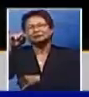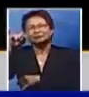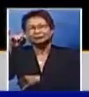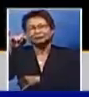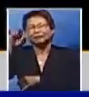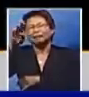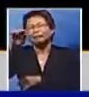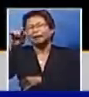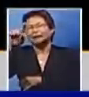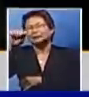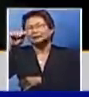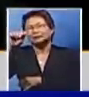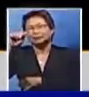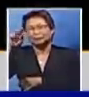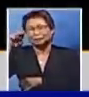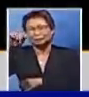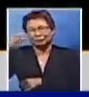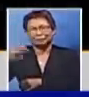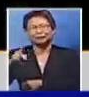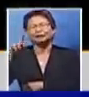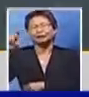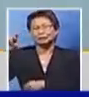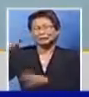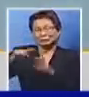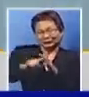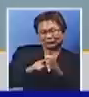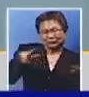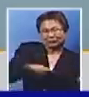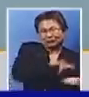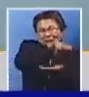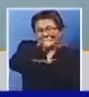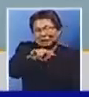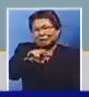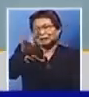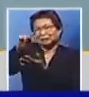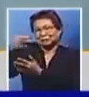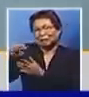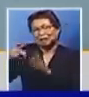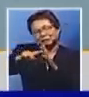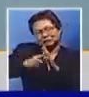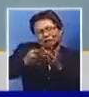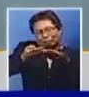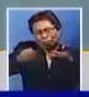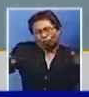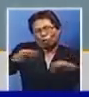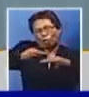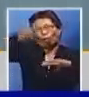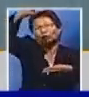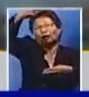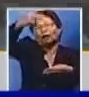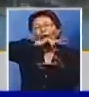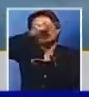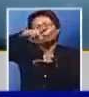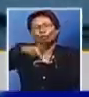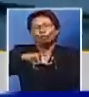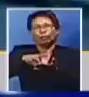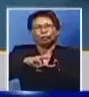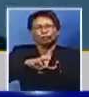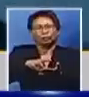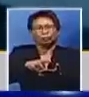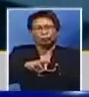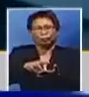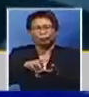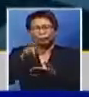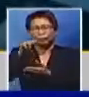mereka, kaunter keuangan TH akan mula dibuka di tingkat 1 Hotel Mövenpick yang menjadi pusat 3 zon